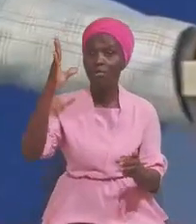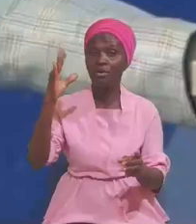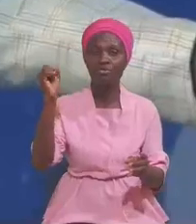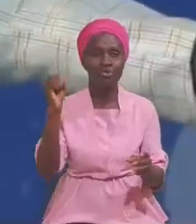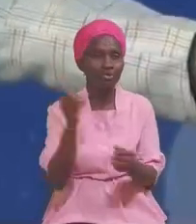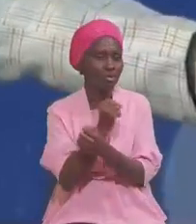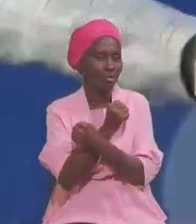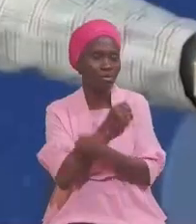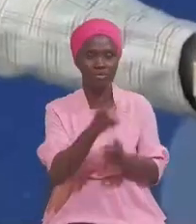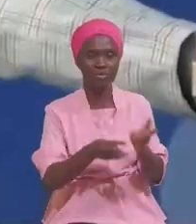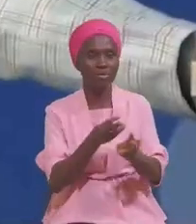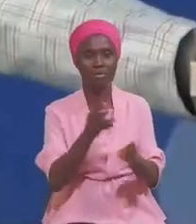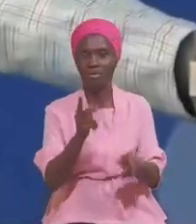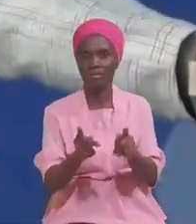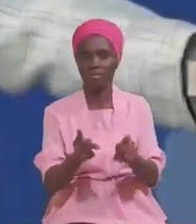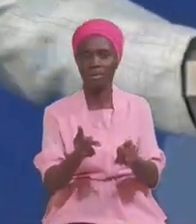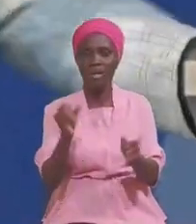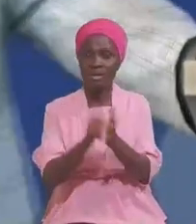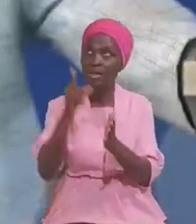a donné son Fils unique,